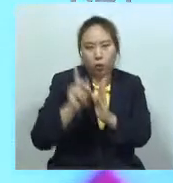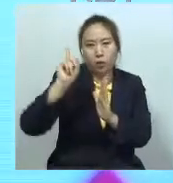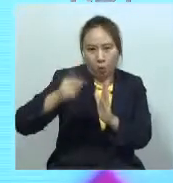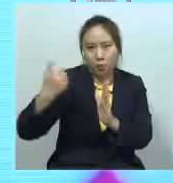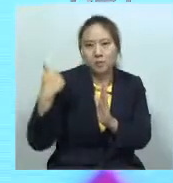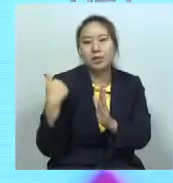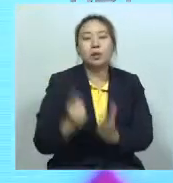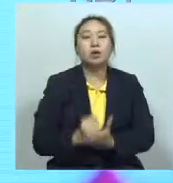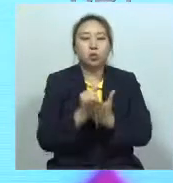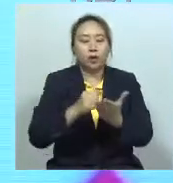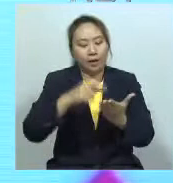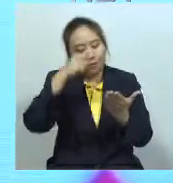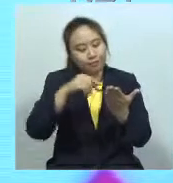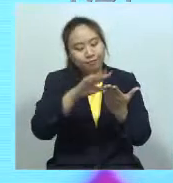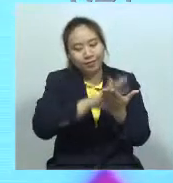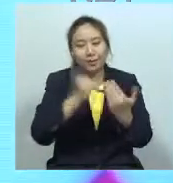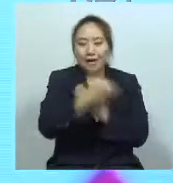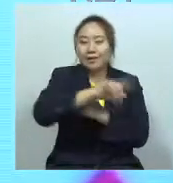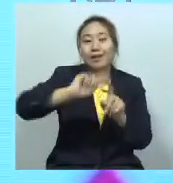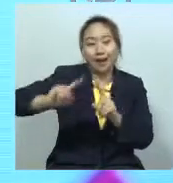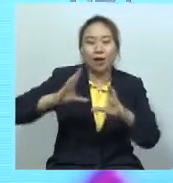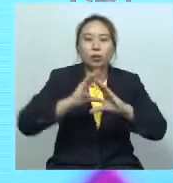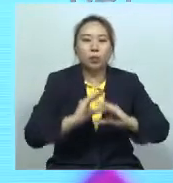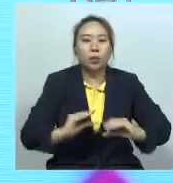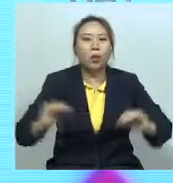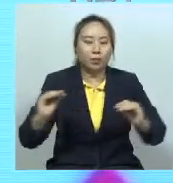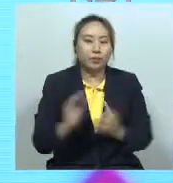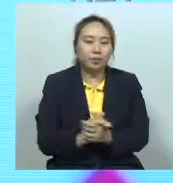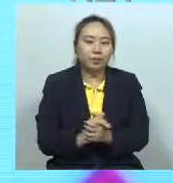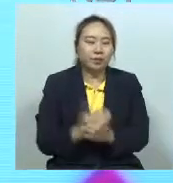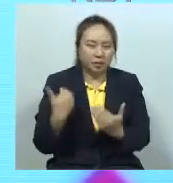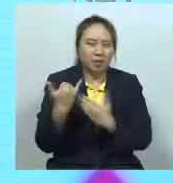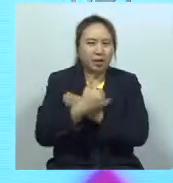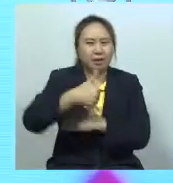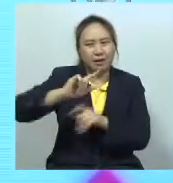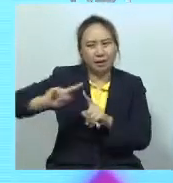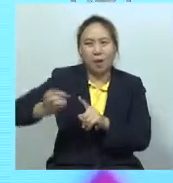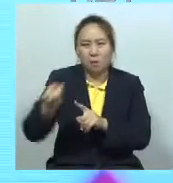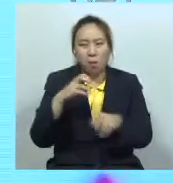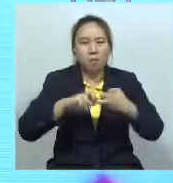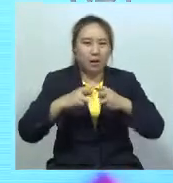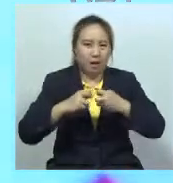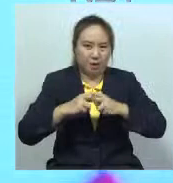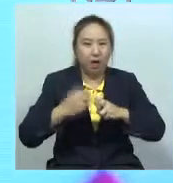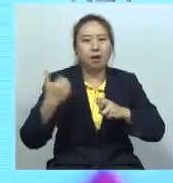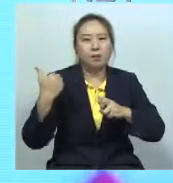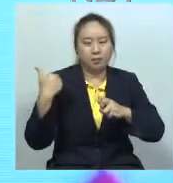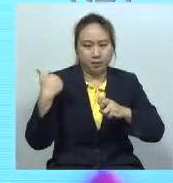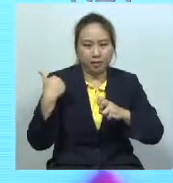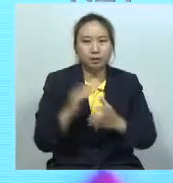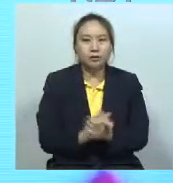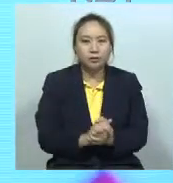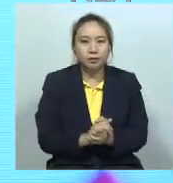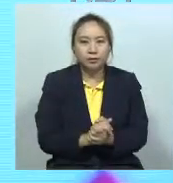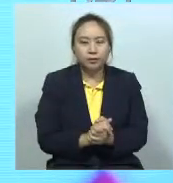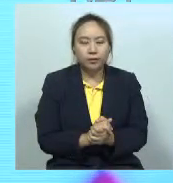เพื่อให้บ้านเมืองกันสงบสุขนะครับหลายประเทศก็บอกว่ามันค่อนข้างเป็นปัญหาในเรื่องการบริหารราชการแผ่นดินต่อไปในยุคปัจจุบันนะ